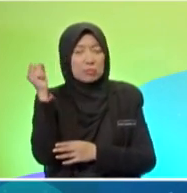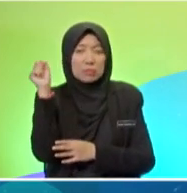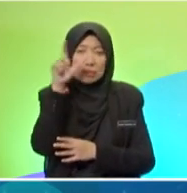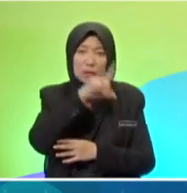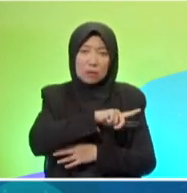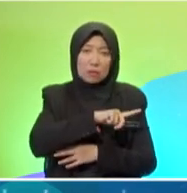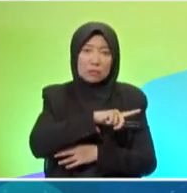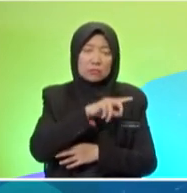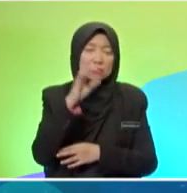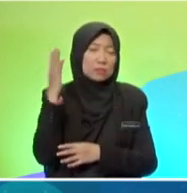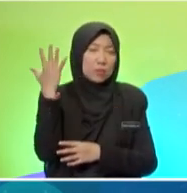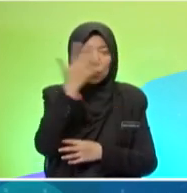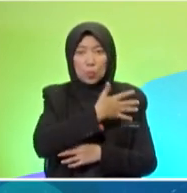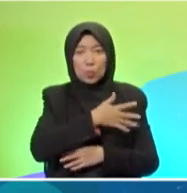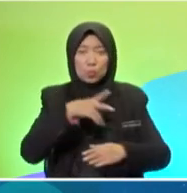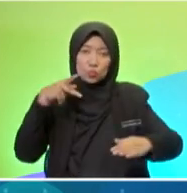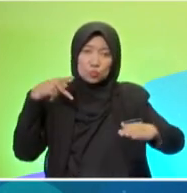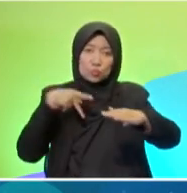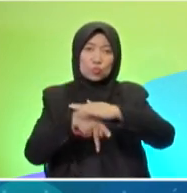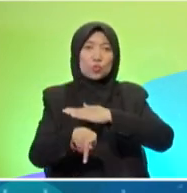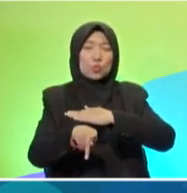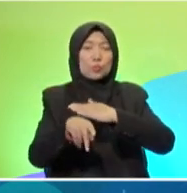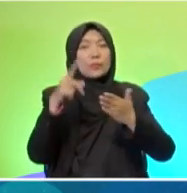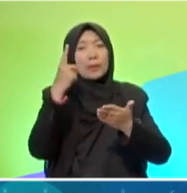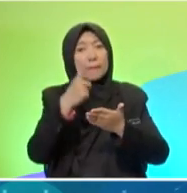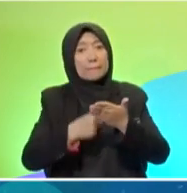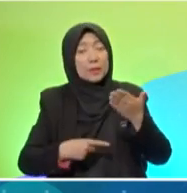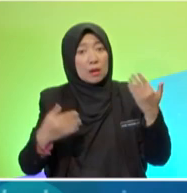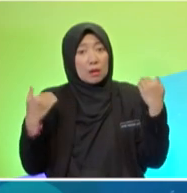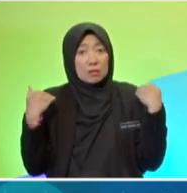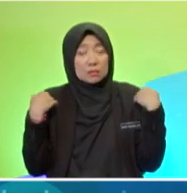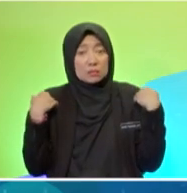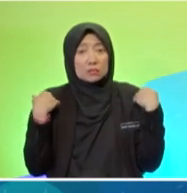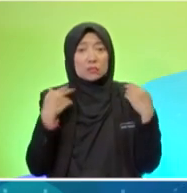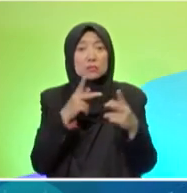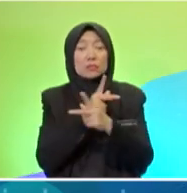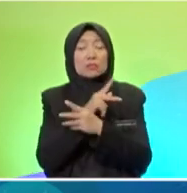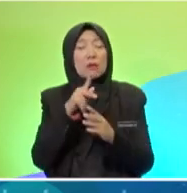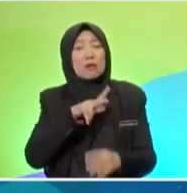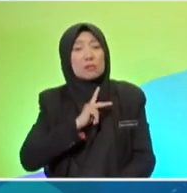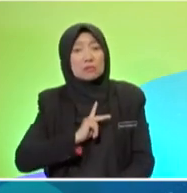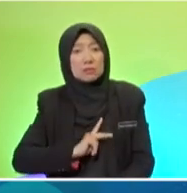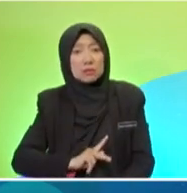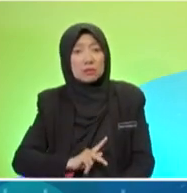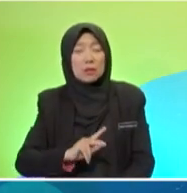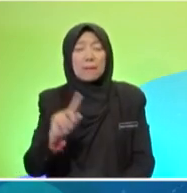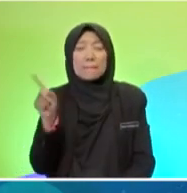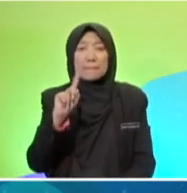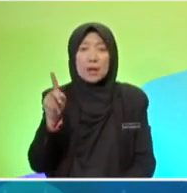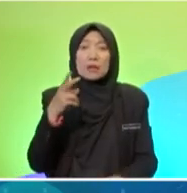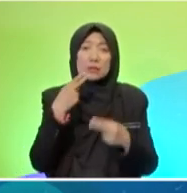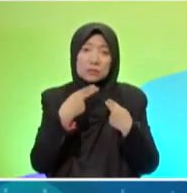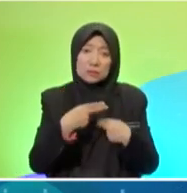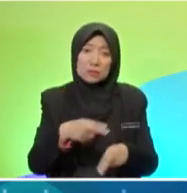sanggup membunuh tanpa adanya belah dan kasih kemana hilangnya